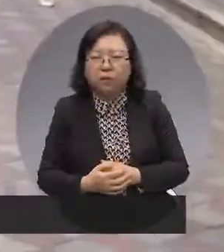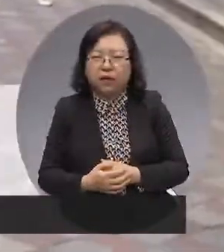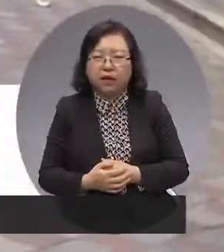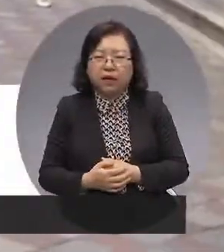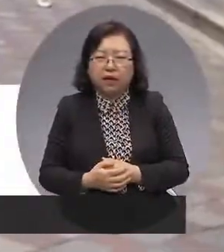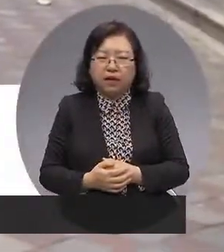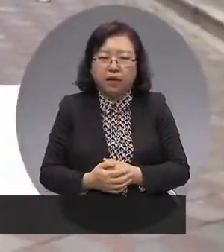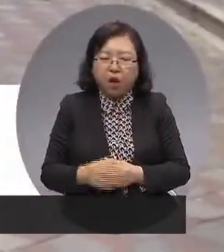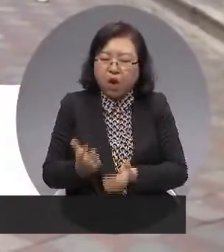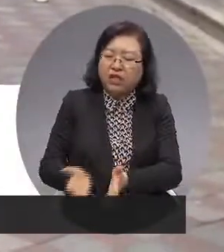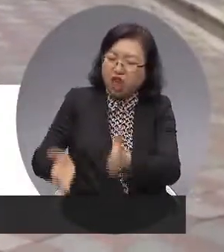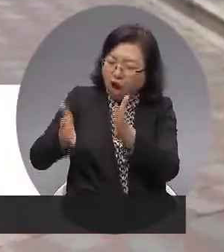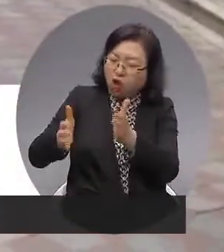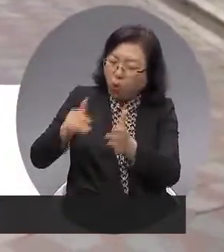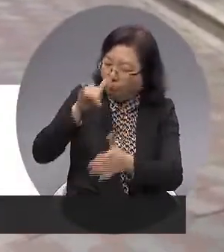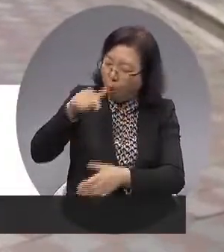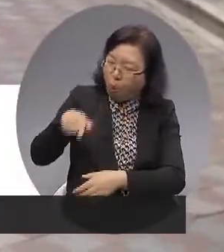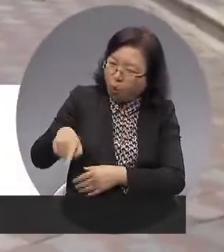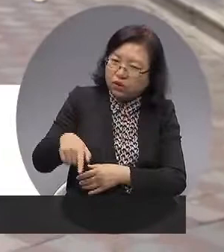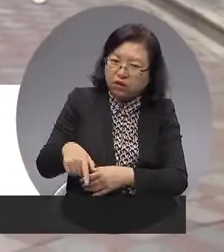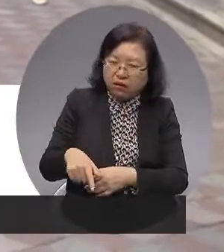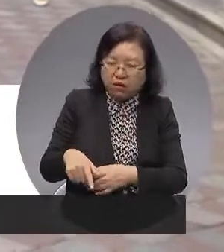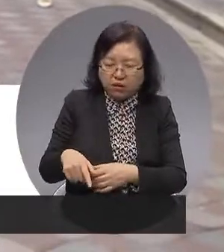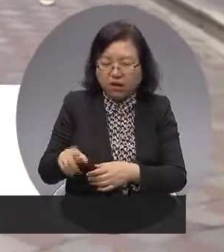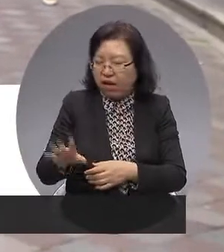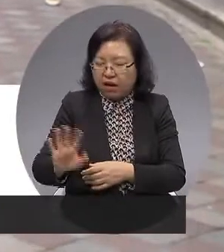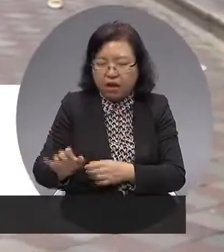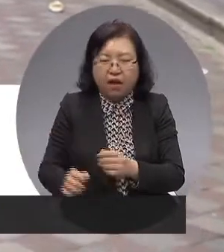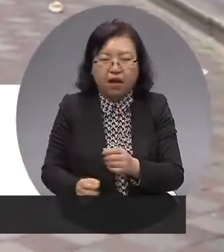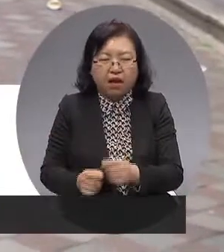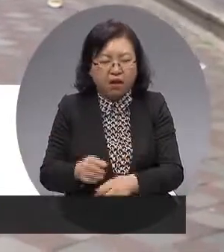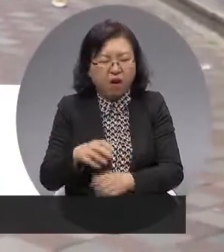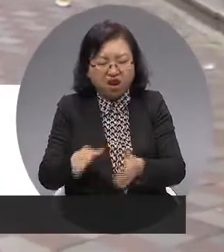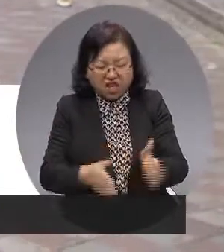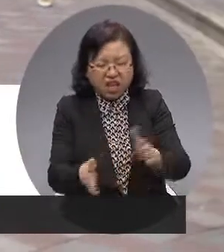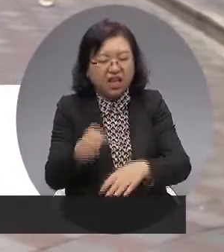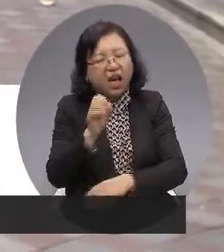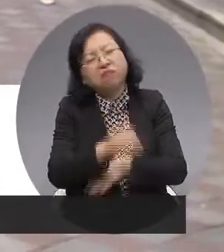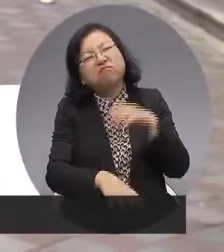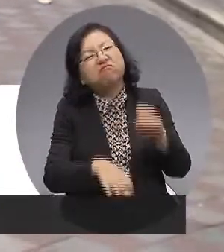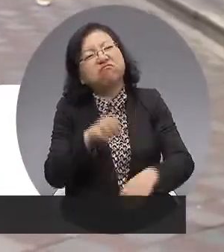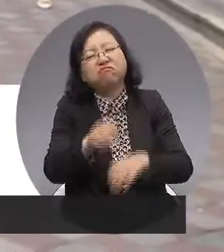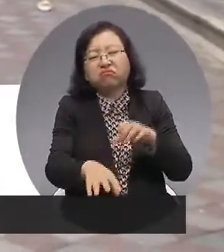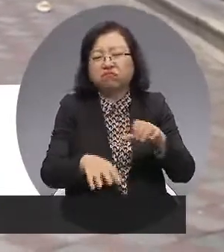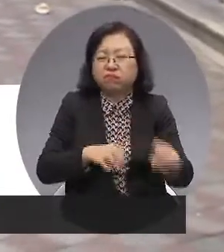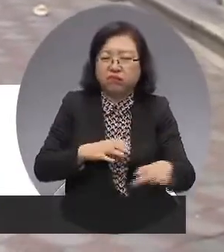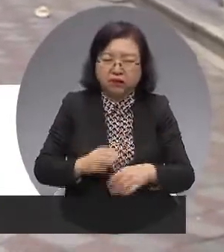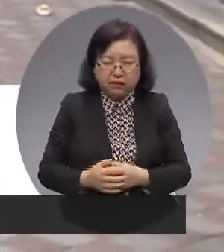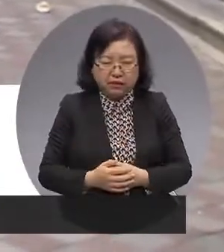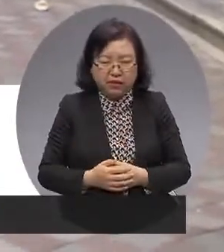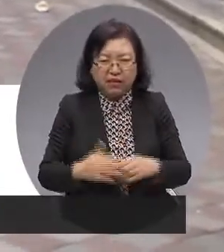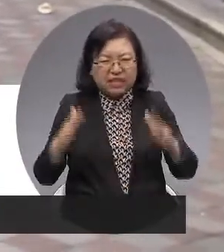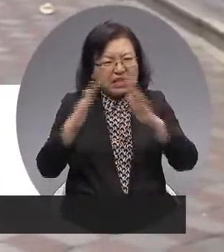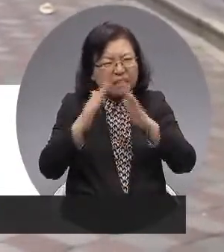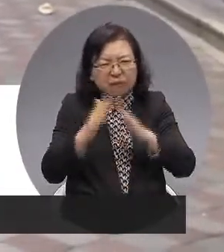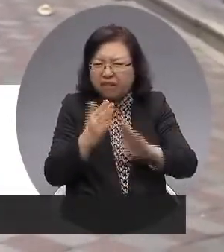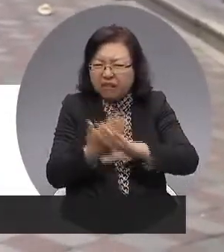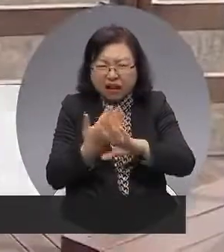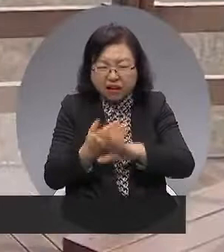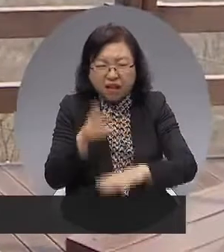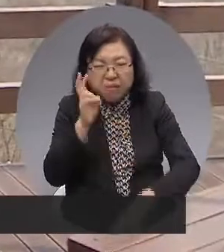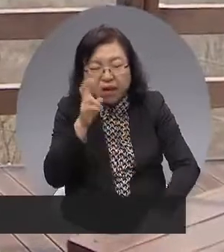만들어 놓고 있어요. 그런데 그런 데다 버리지 않고서 거리에다 그냥 버리는 게 안타깝죠. 집에서는 그러지 않을 거